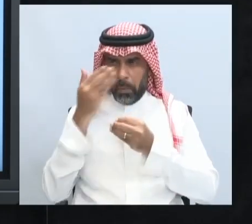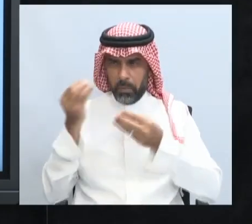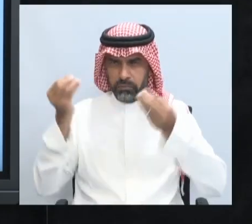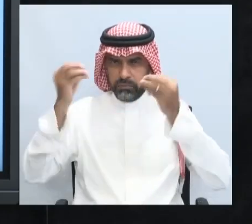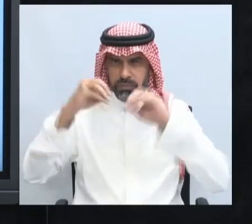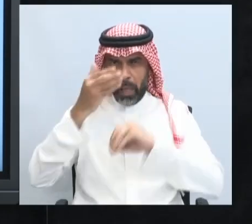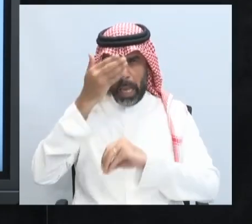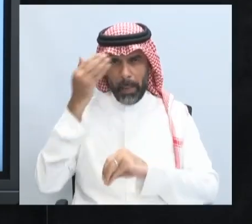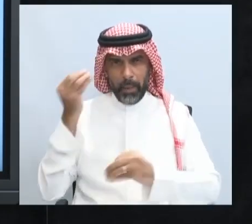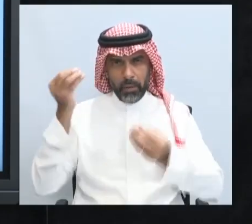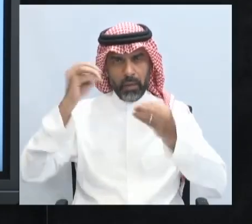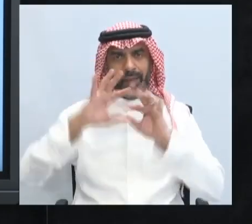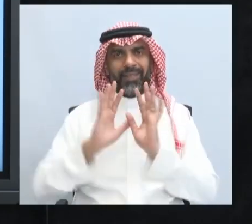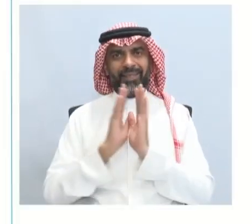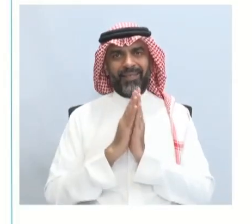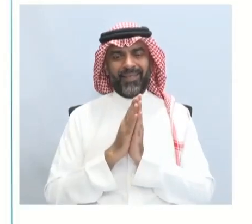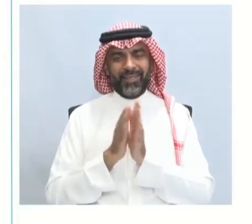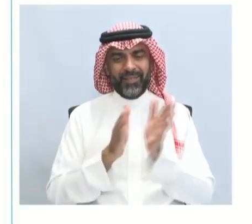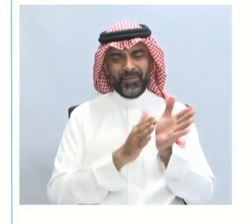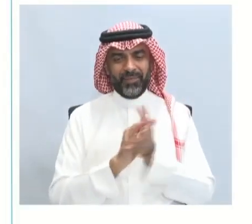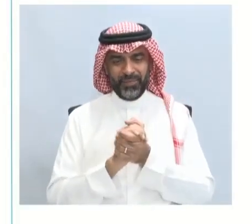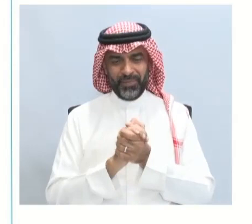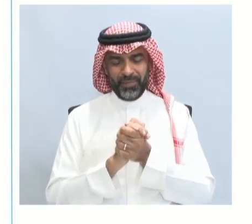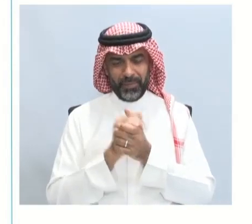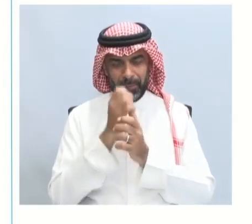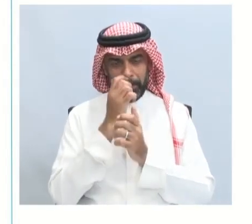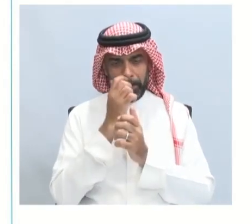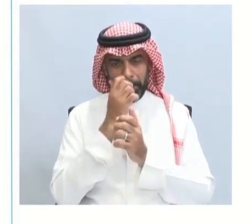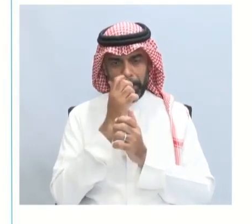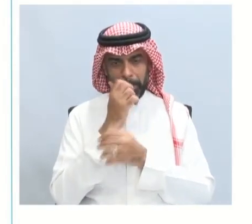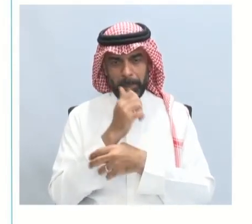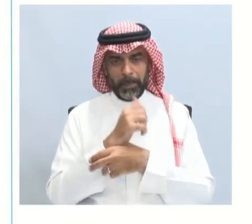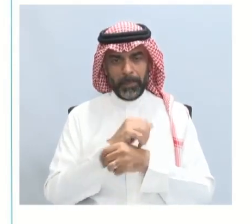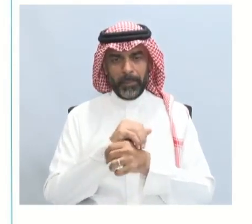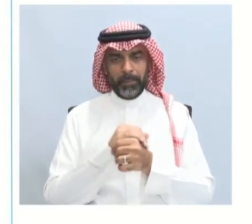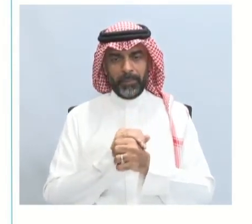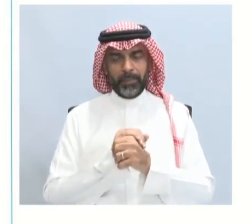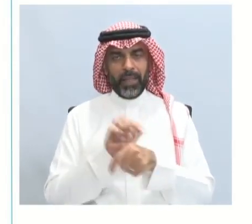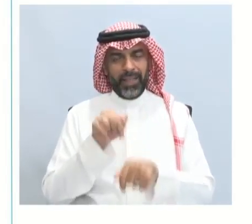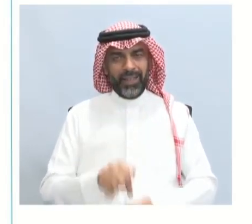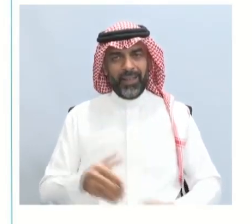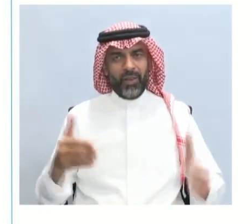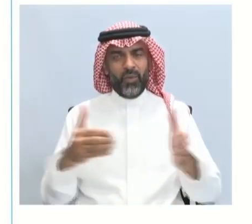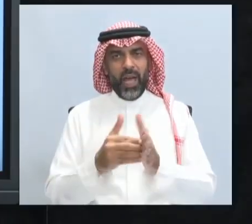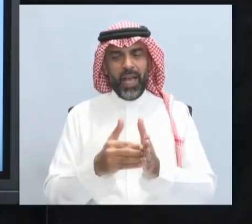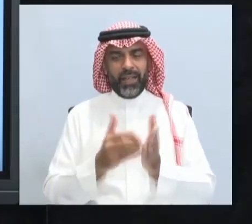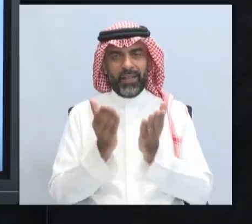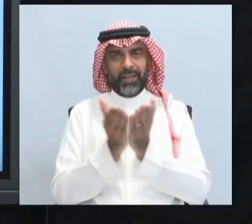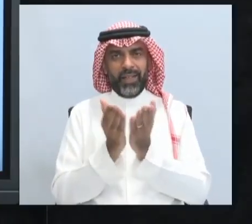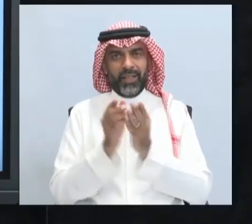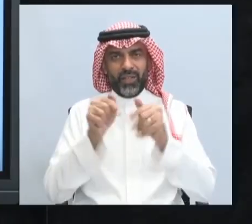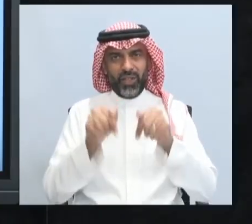هذه الشخصيه ايضا مهارات الاتصال تنمى بنفس الطريقه الى هنا اعزائي الطلاب